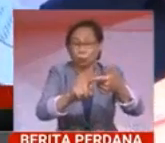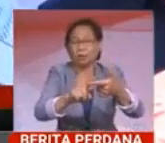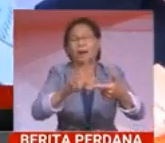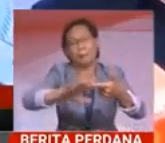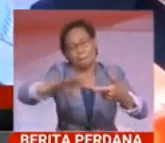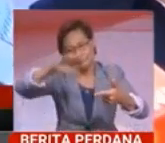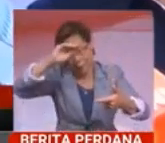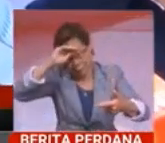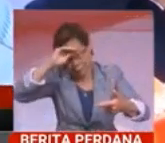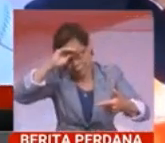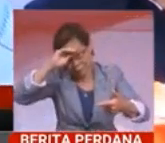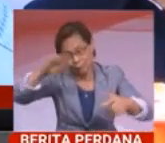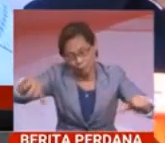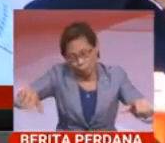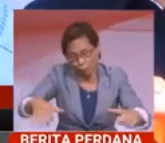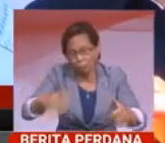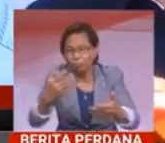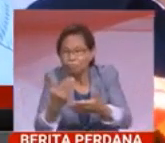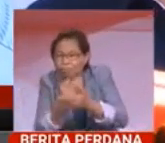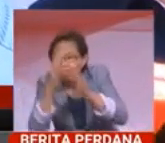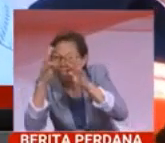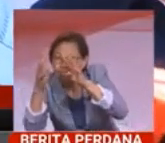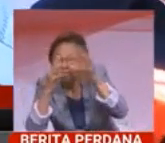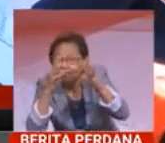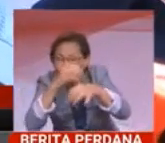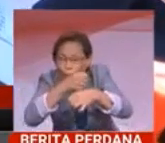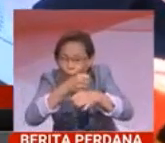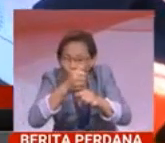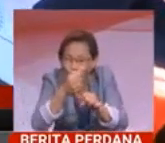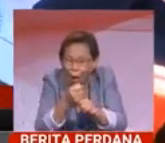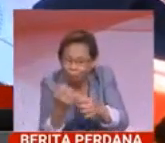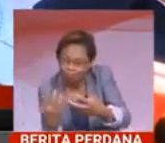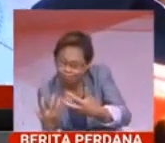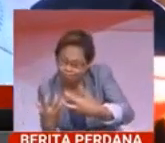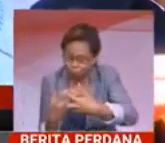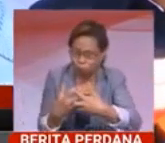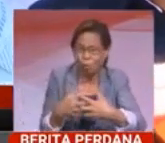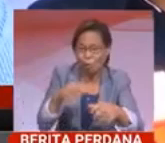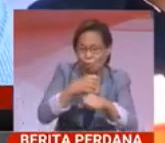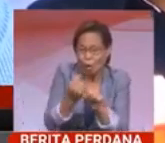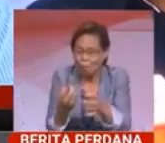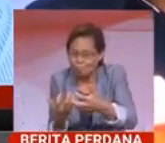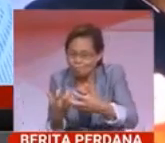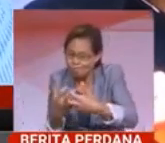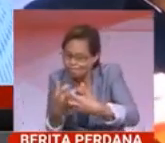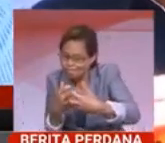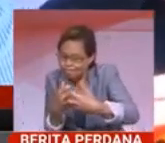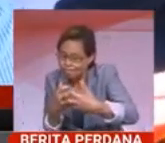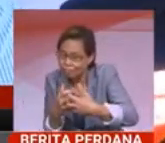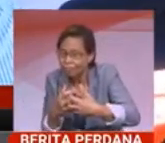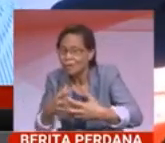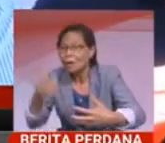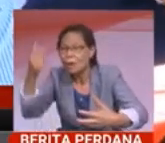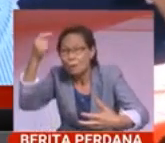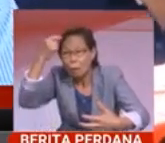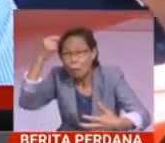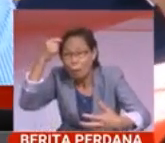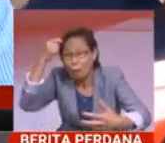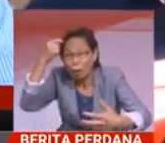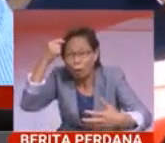belajar tetapi melakukan inovasi dan membuat adaptasi kita dengan pengetahuan